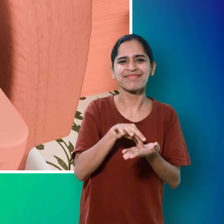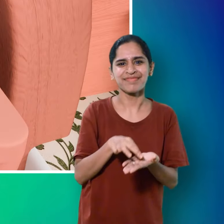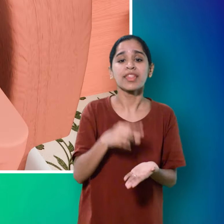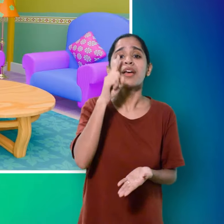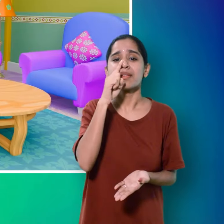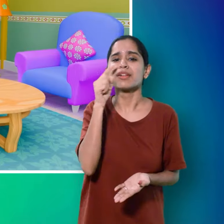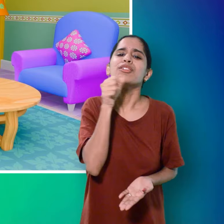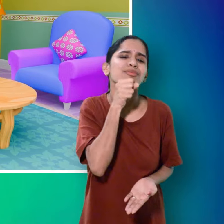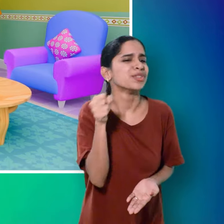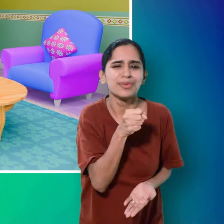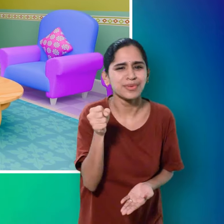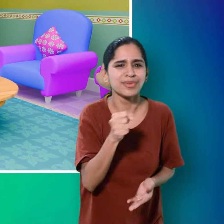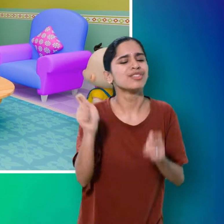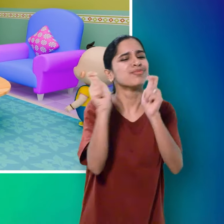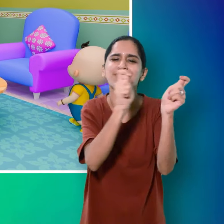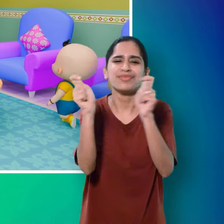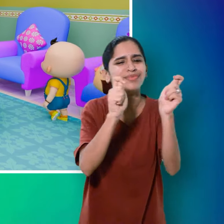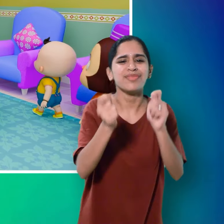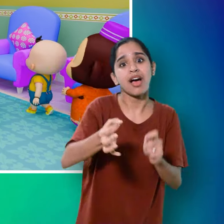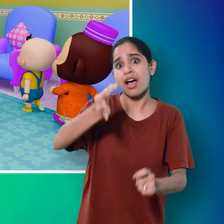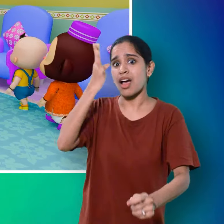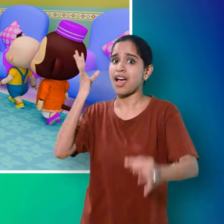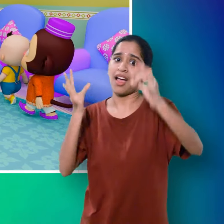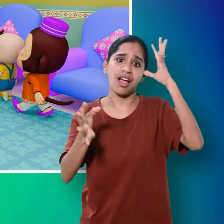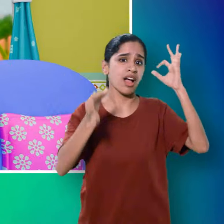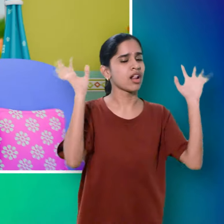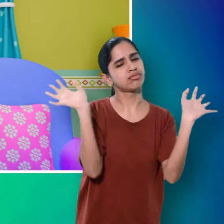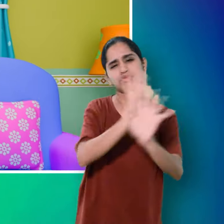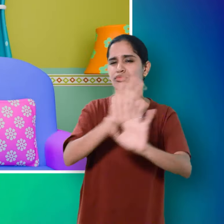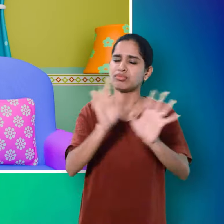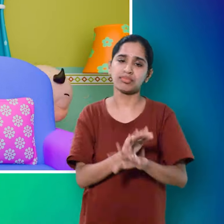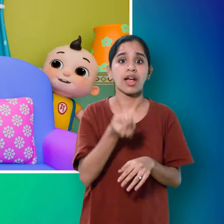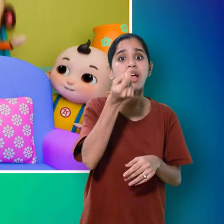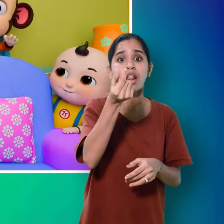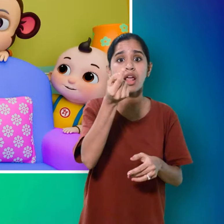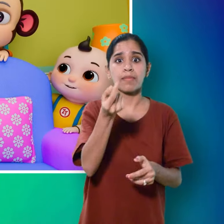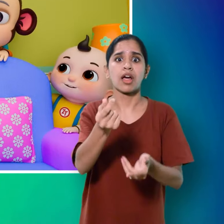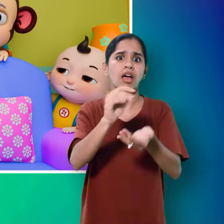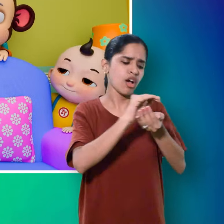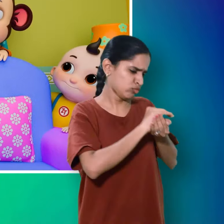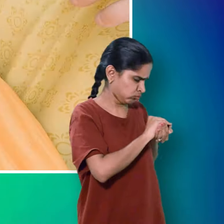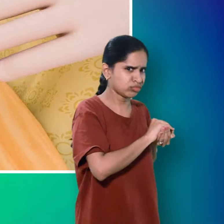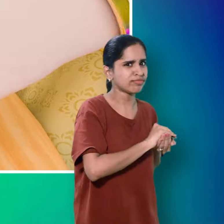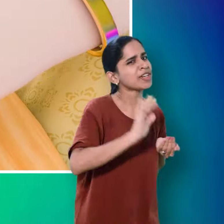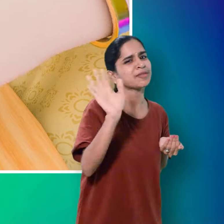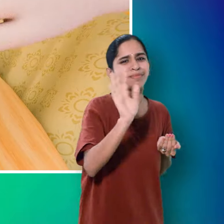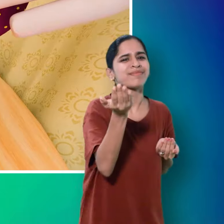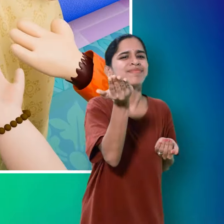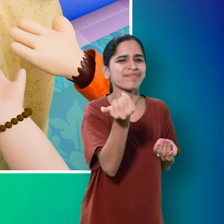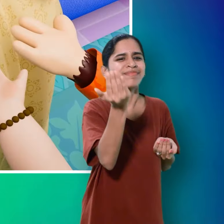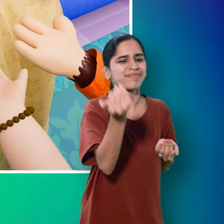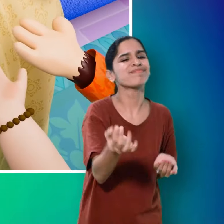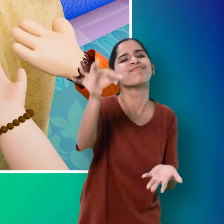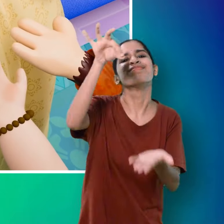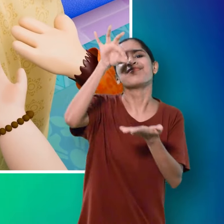दे। अच्छी नानी प्यारी नानी रुस्सा रुस्से छोड़ दे, जल्दी से एक पैसा दे दे